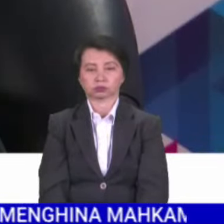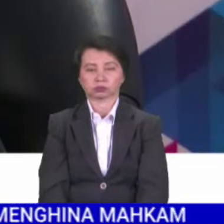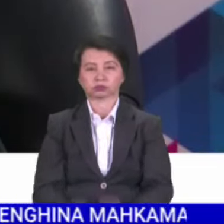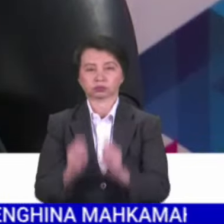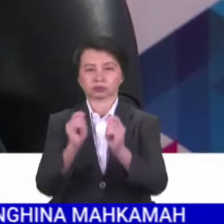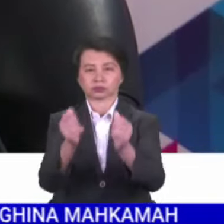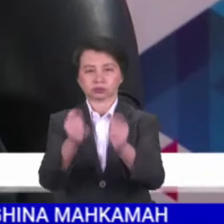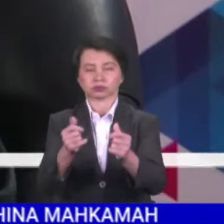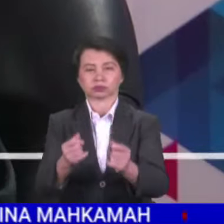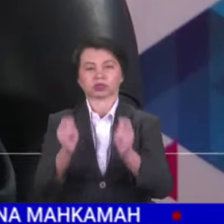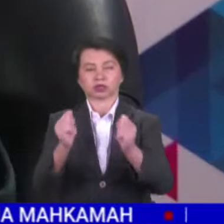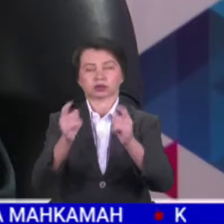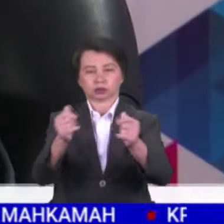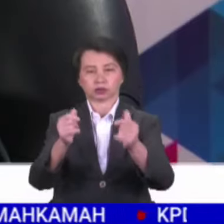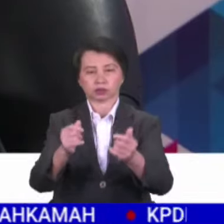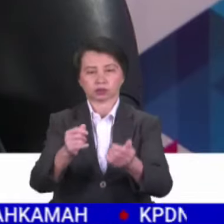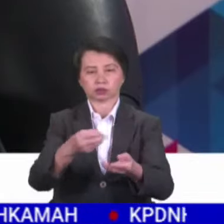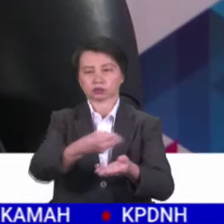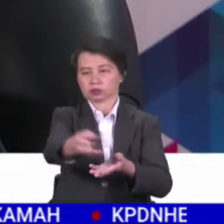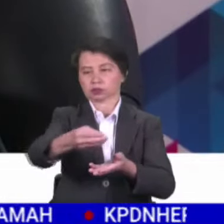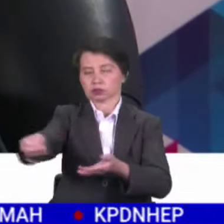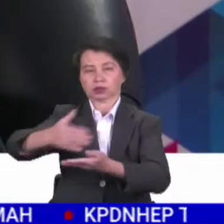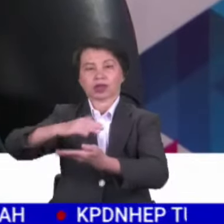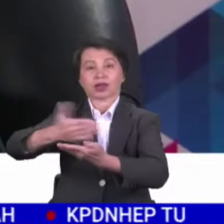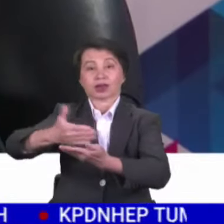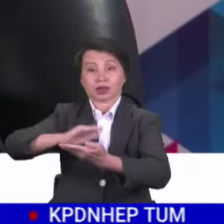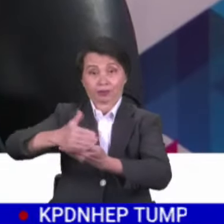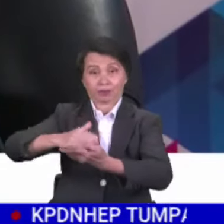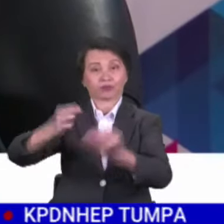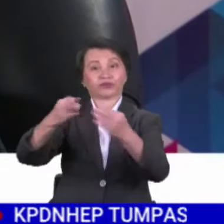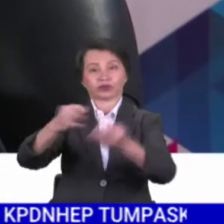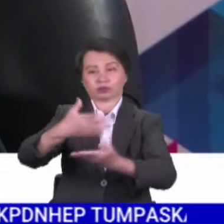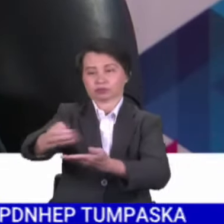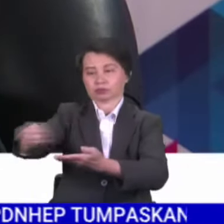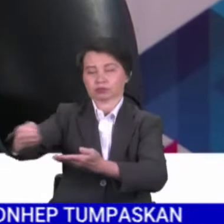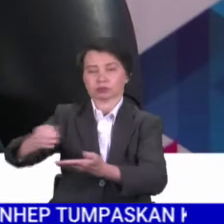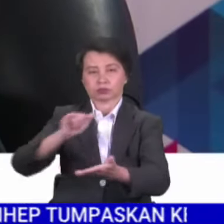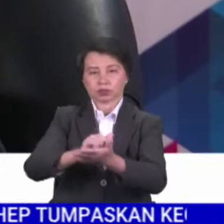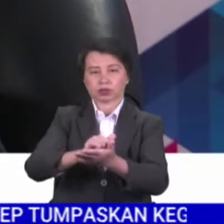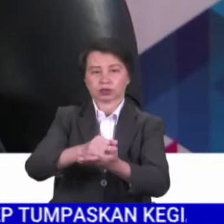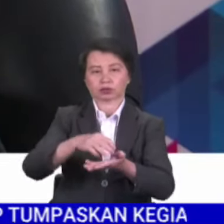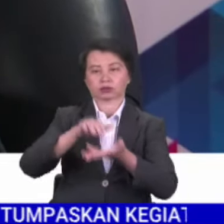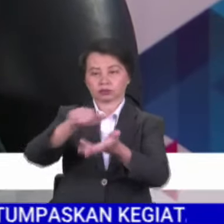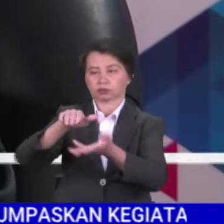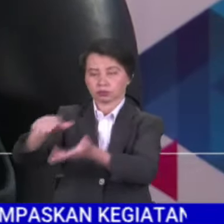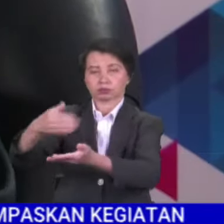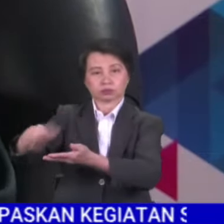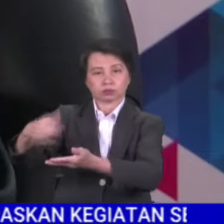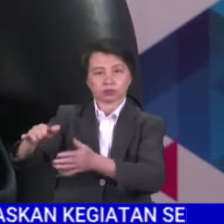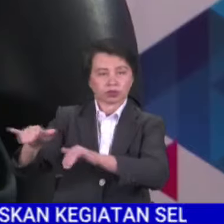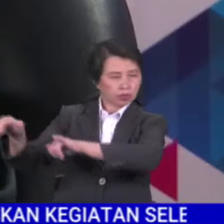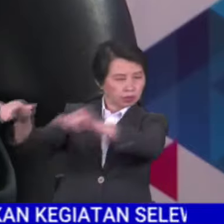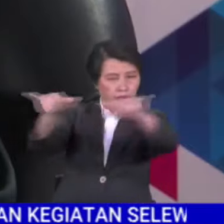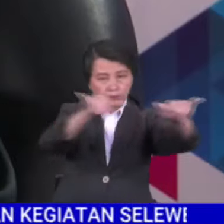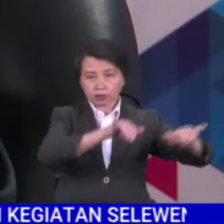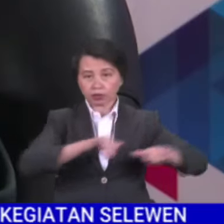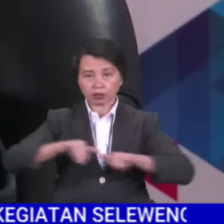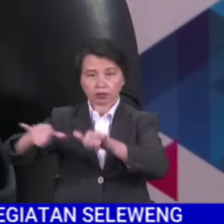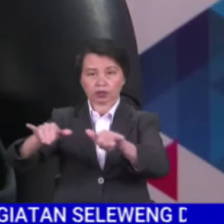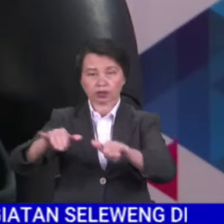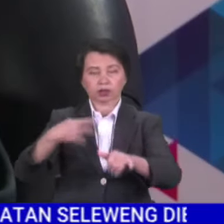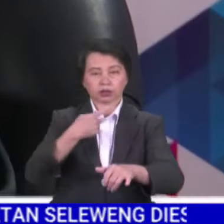Menyegerakan lagi pengedaran ini di mana pembahagian penyampaian akan dibuat serentak. Kita